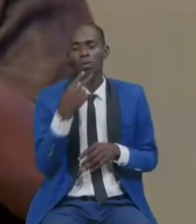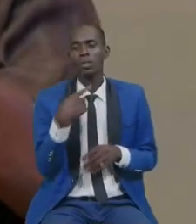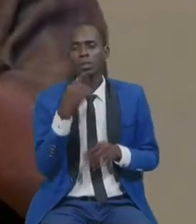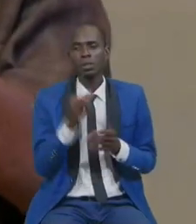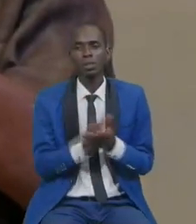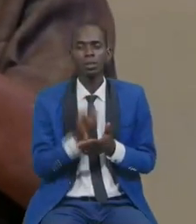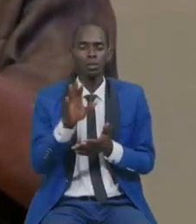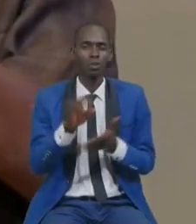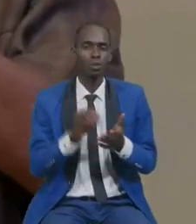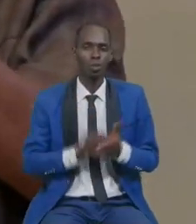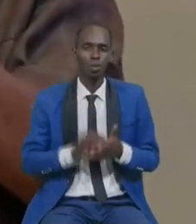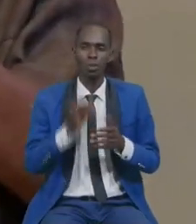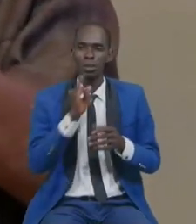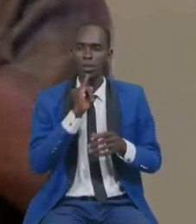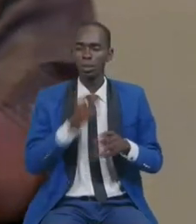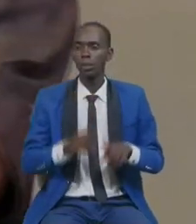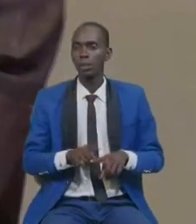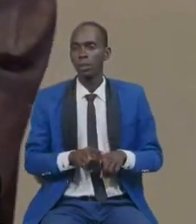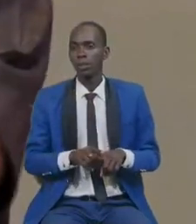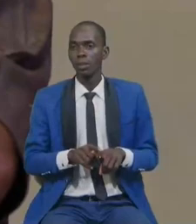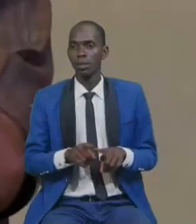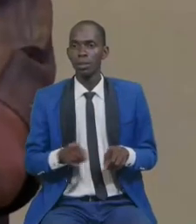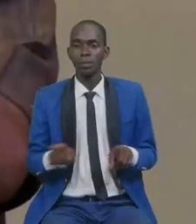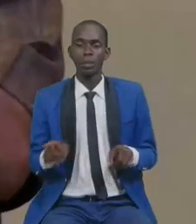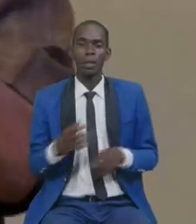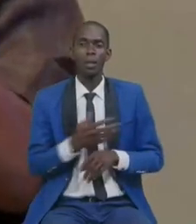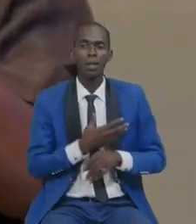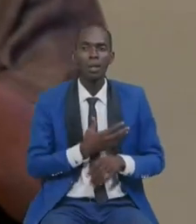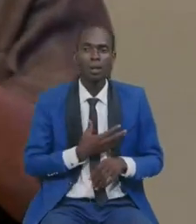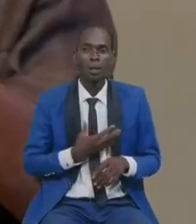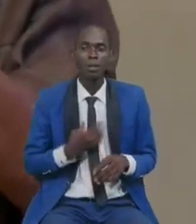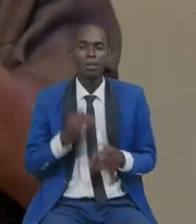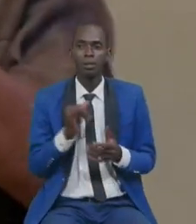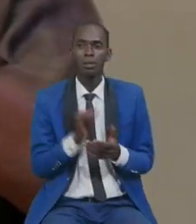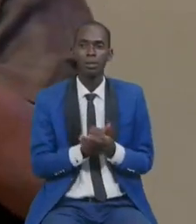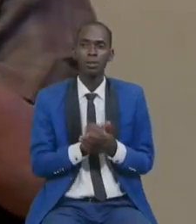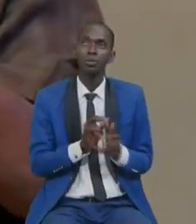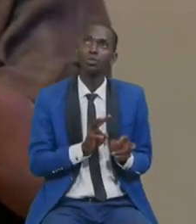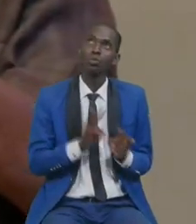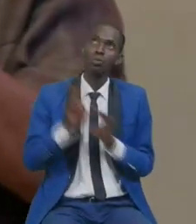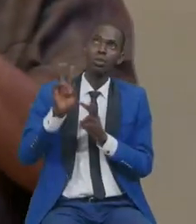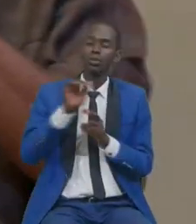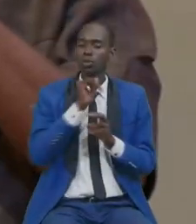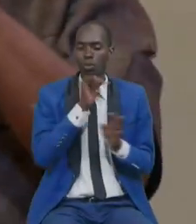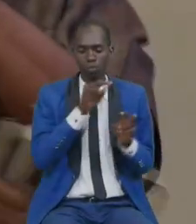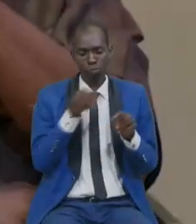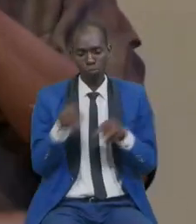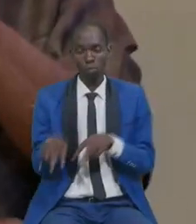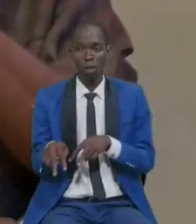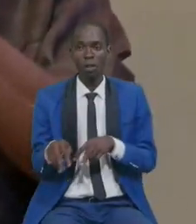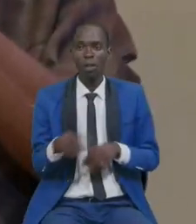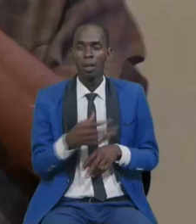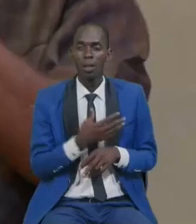entendu, avant de rentrer, de lever les yeux en haut et non en bas. Et quand je rentrais,